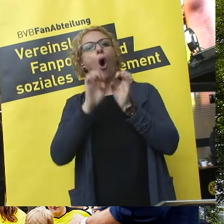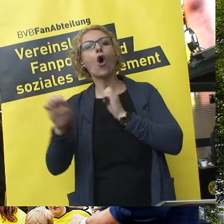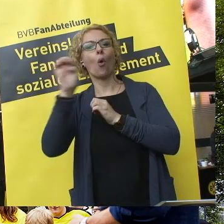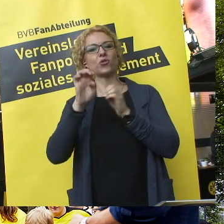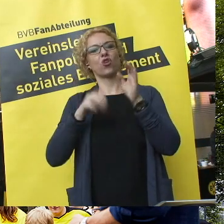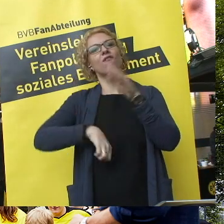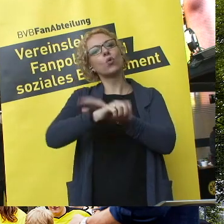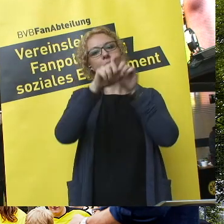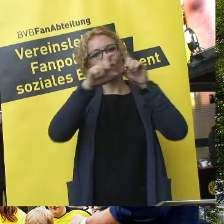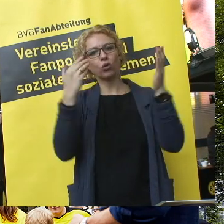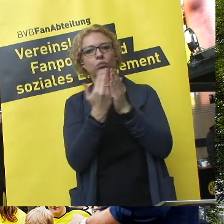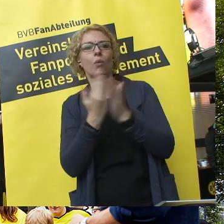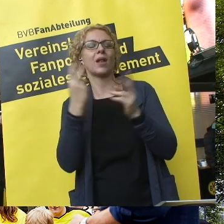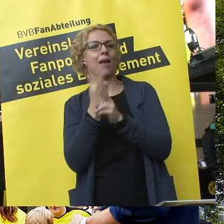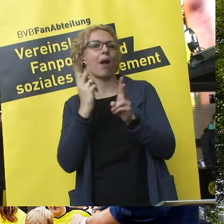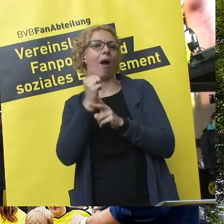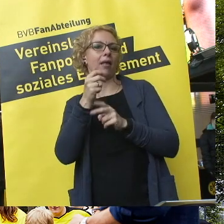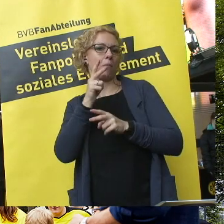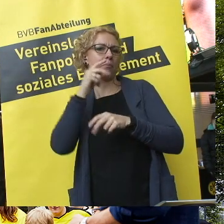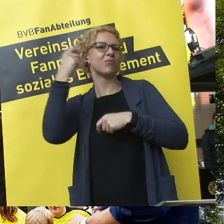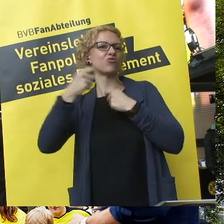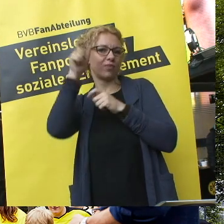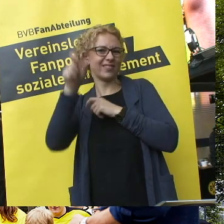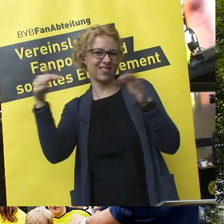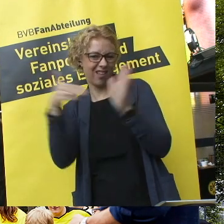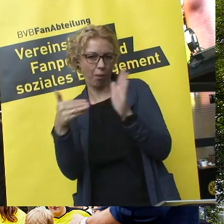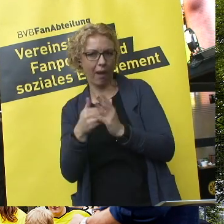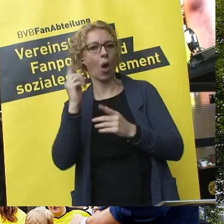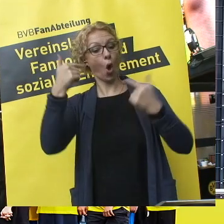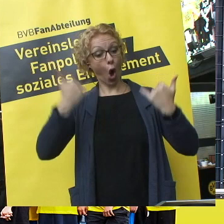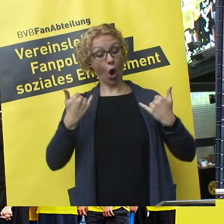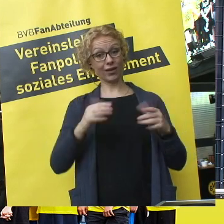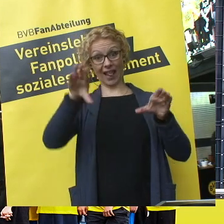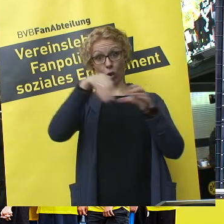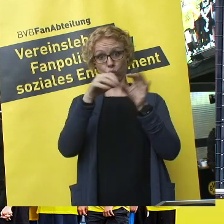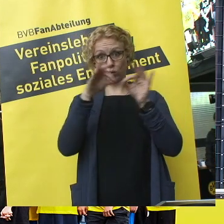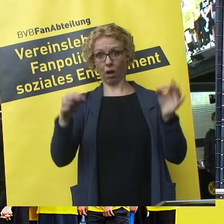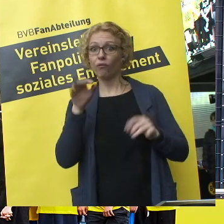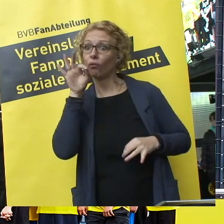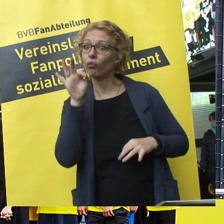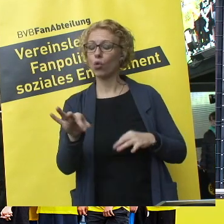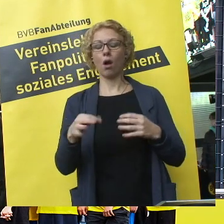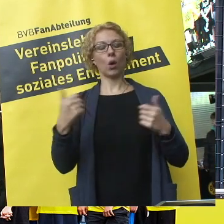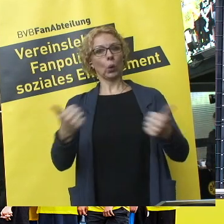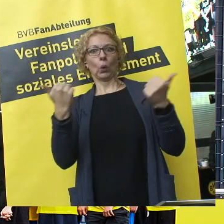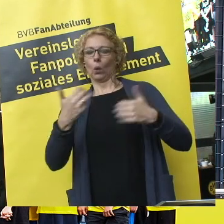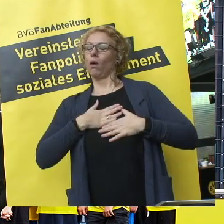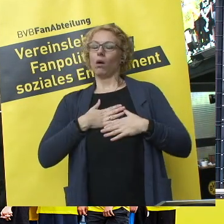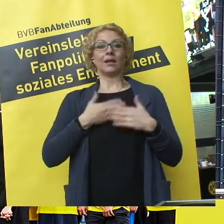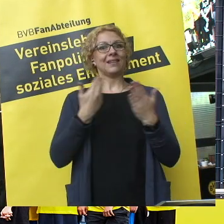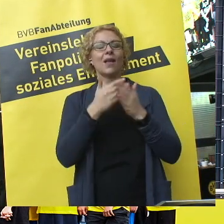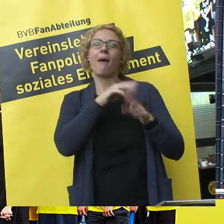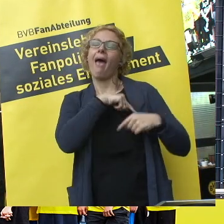auch Prominente kommen. Und natürlich ist der heutige Inklusionstag etwas ganz Tolles, für das wir uns sehr herzlich beim